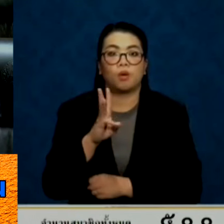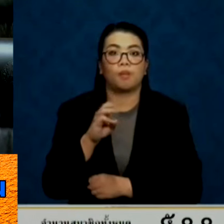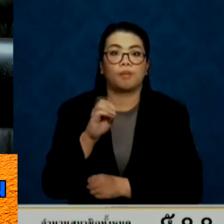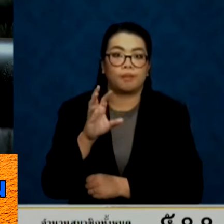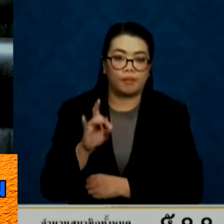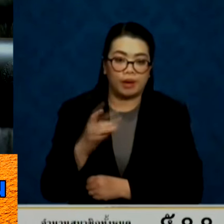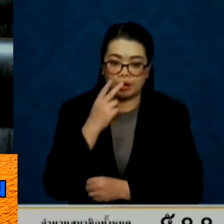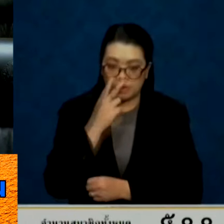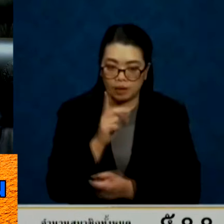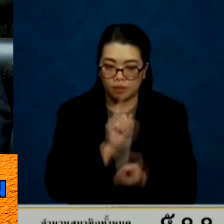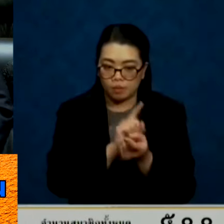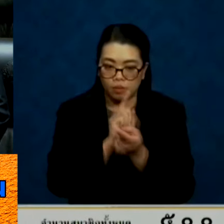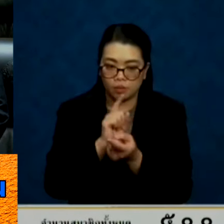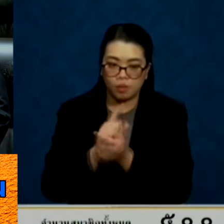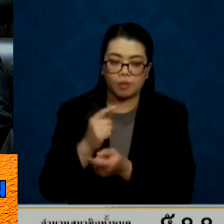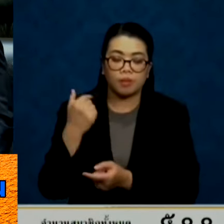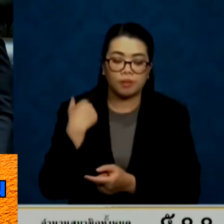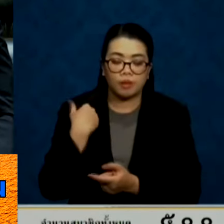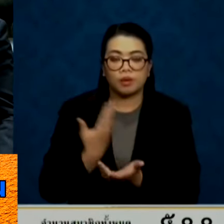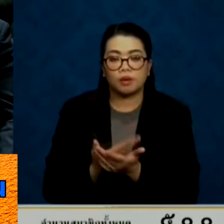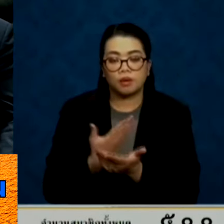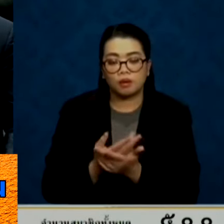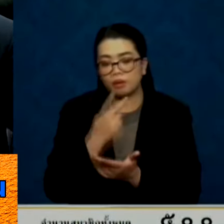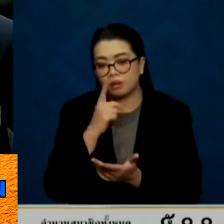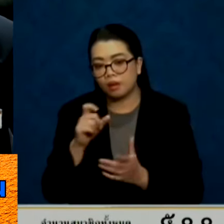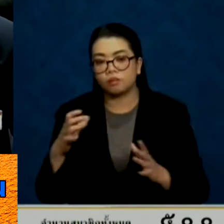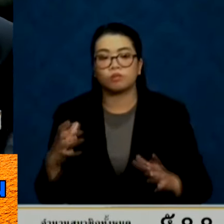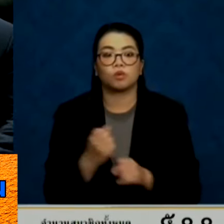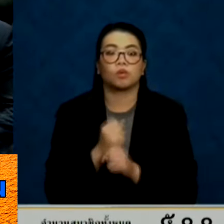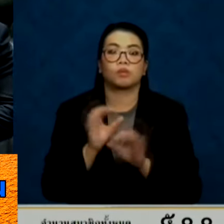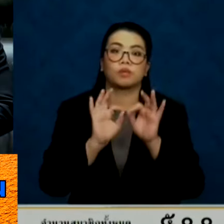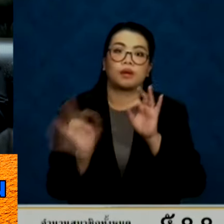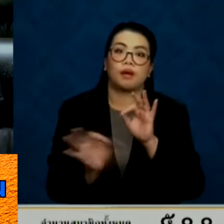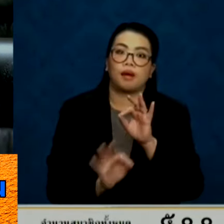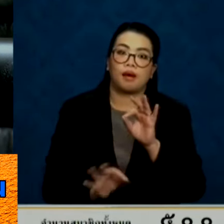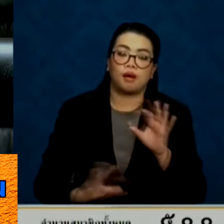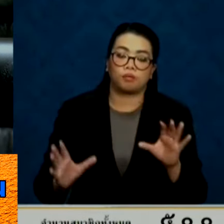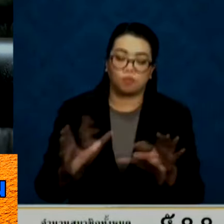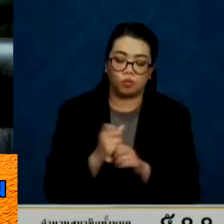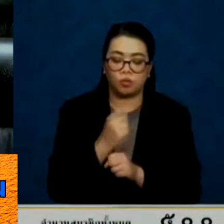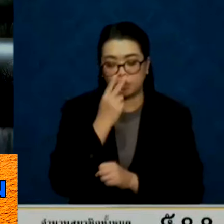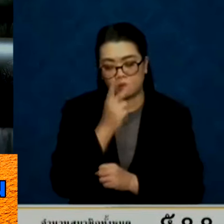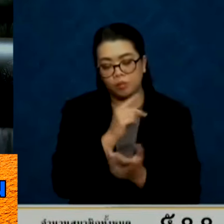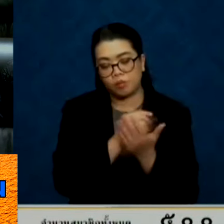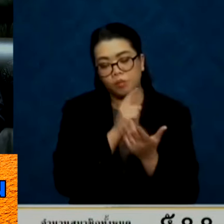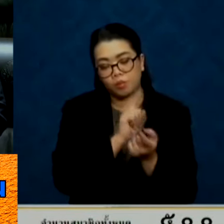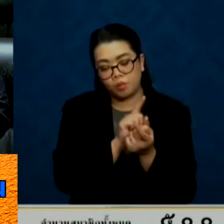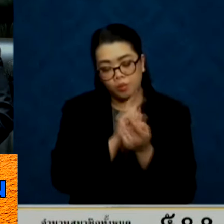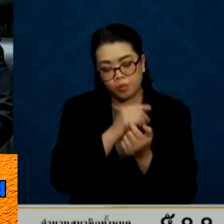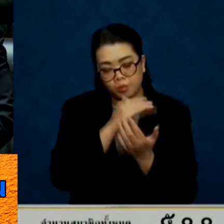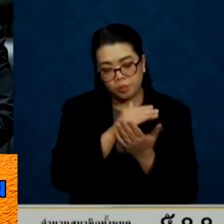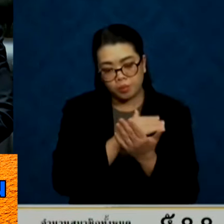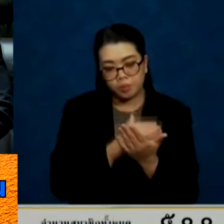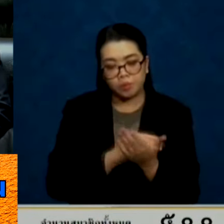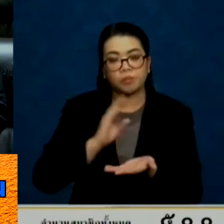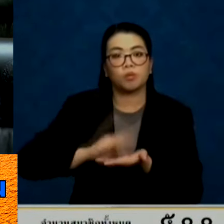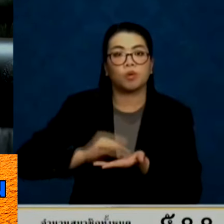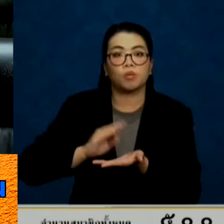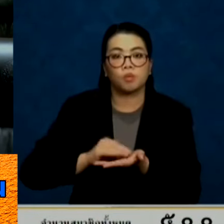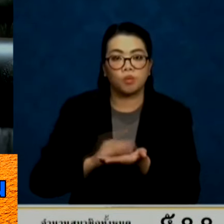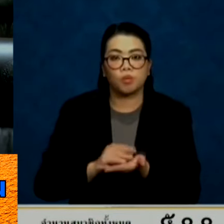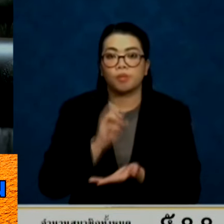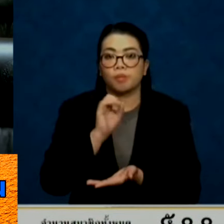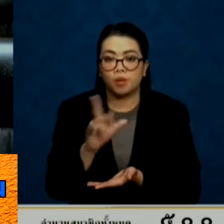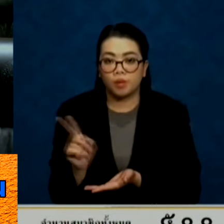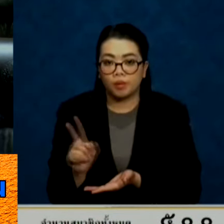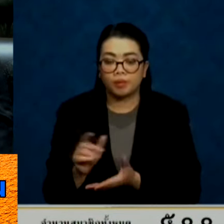68 ให้เห็นหายอย่างท่านก็มีการสรุปเน้อหามาซึเปเรทน่าสนใจแล้วผมก็ใช้ตัวนี้เป็นข้อมูลในการอ้างอิ